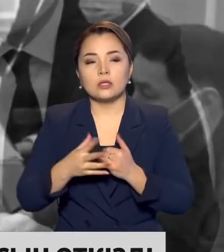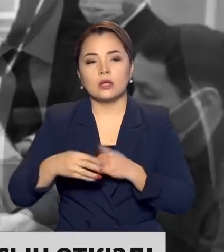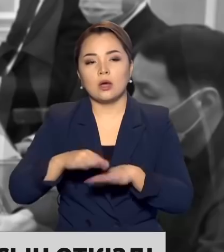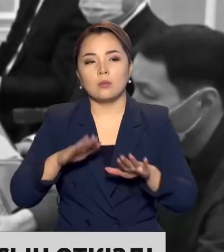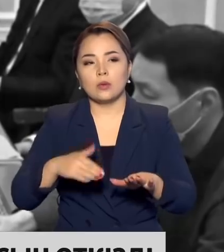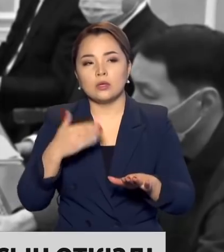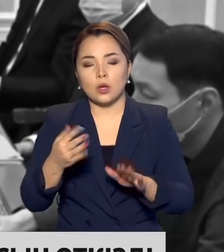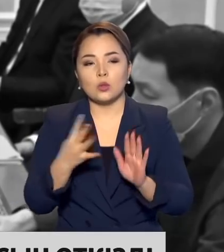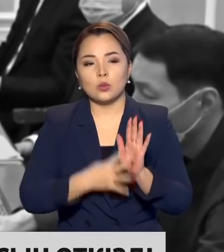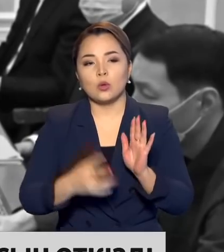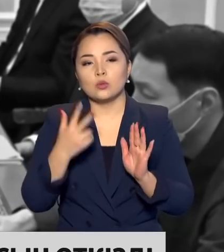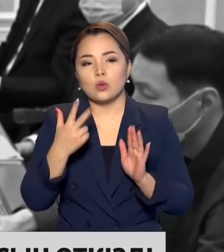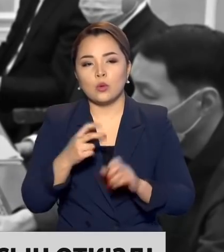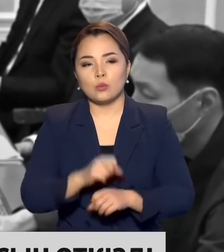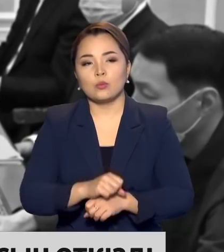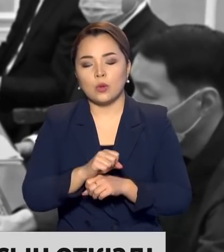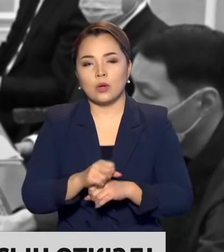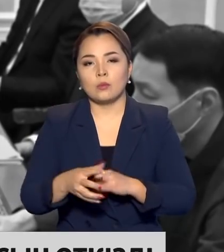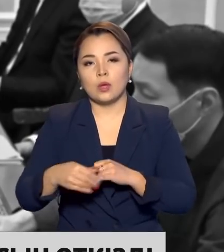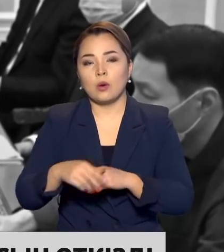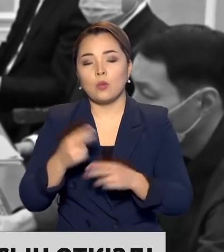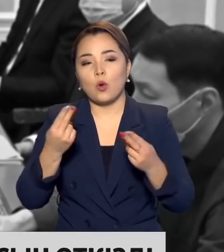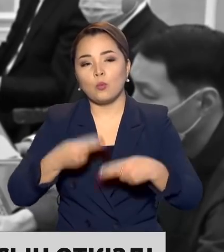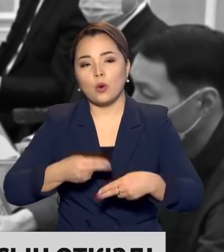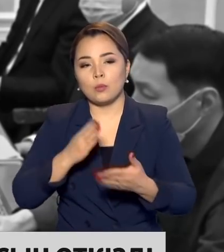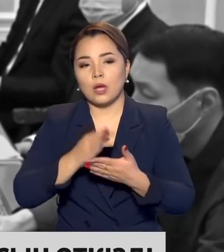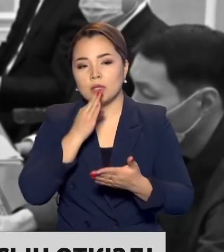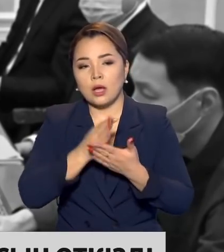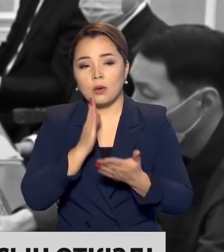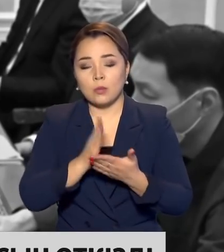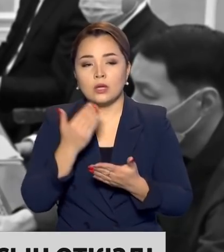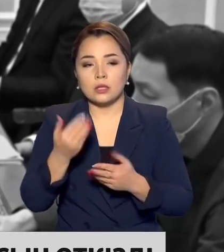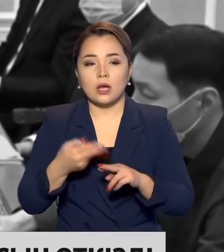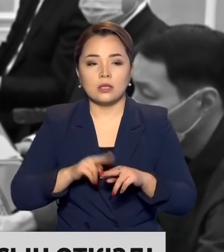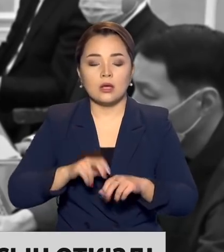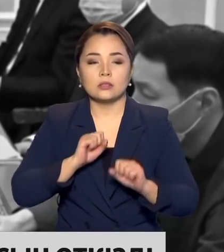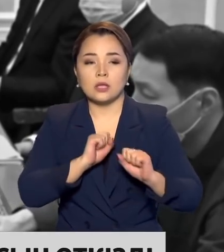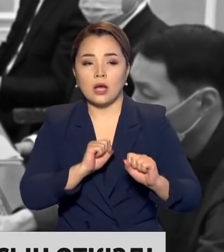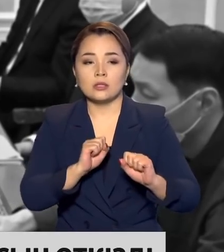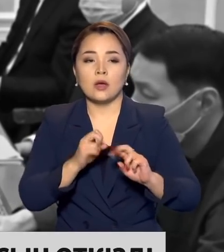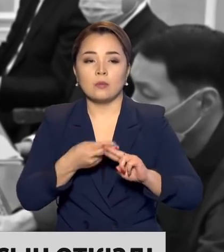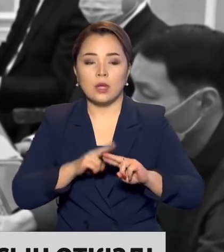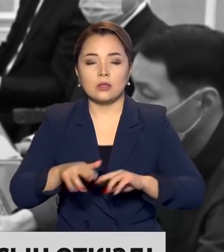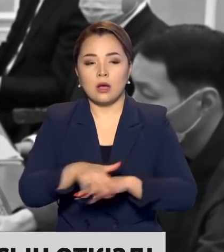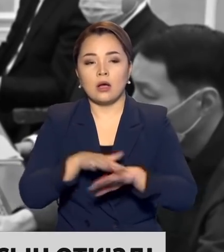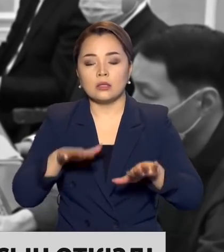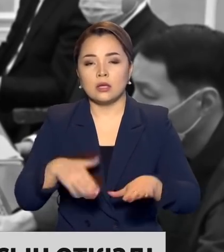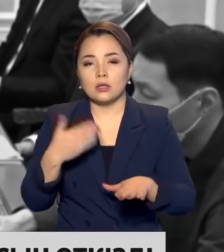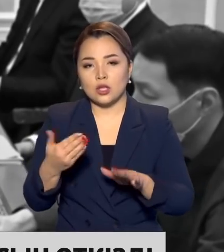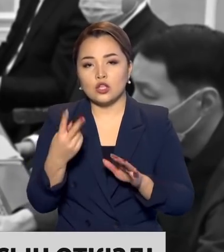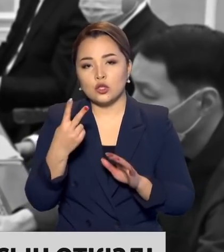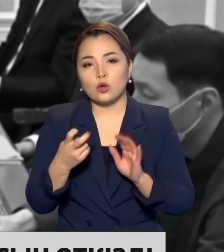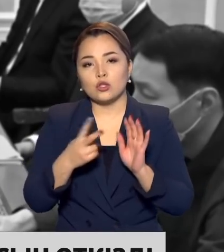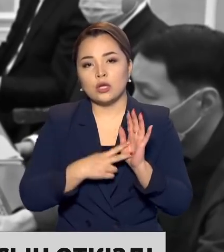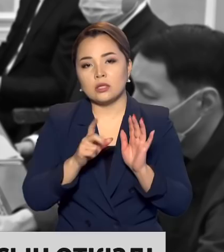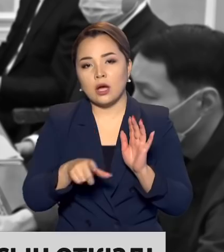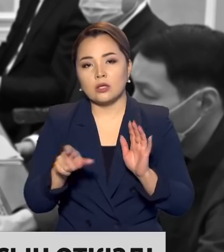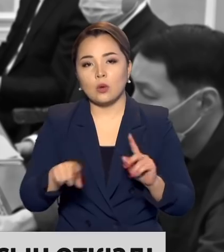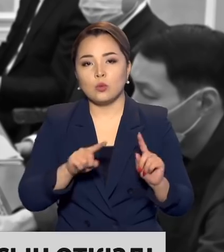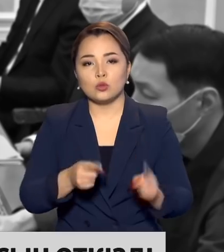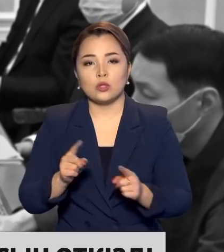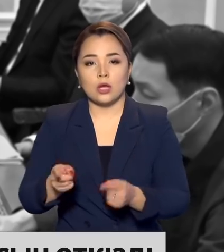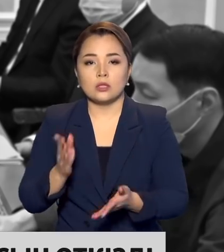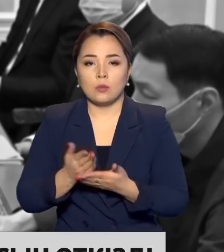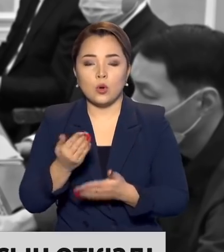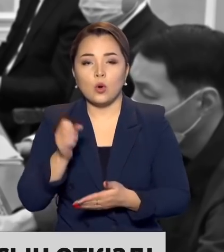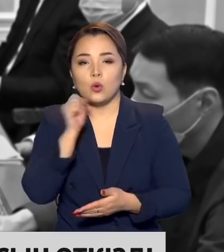аумағында қазір 93 блокбекет тұр. Алматыда Барлық және Алтын Орда базарларын тазарту барысында 207 адам ұсталды.